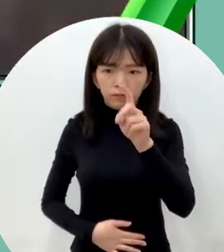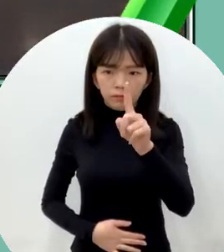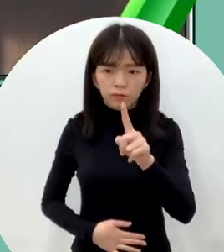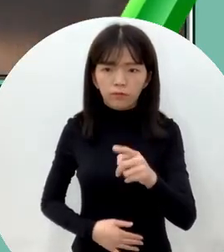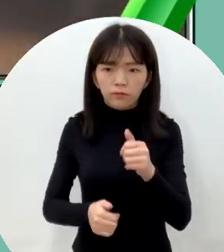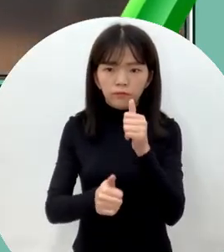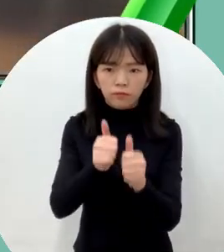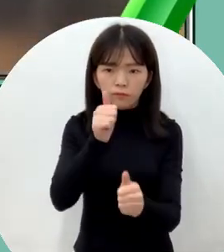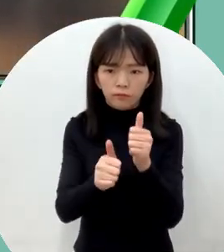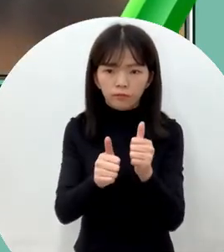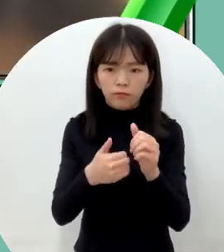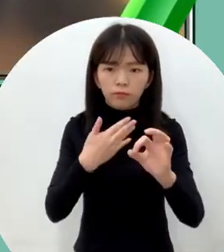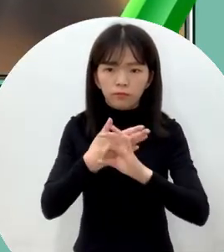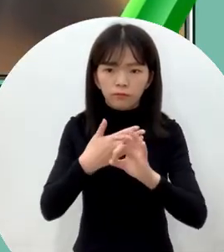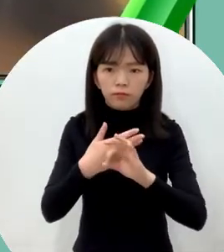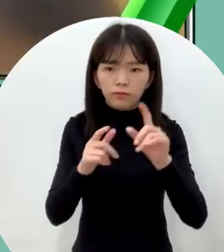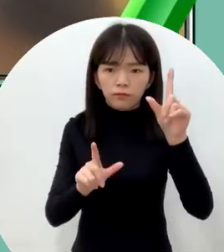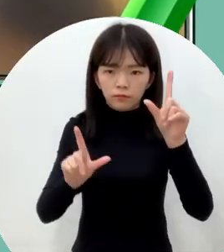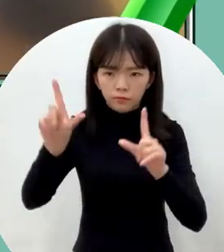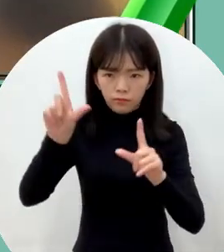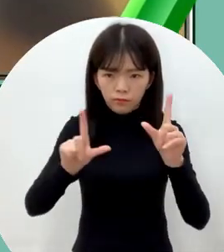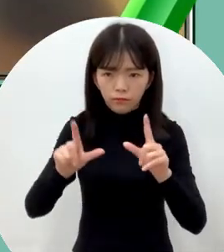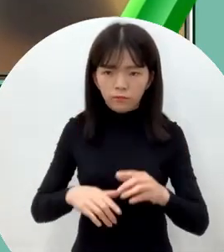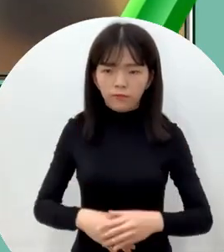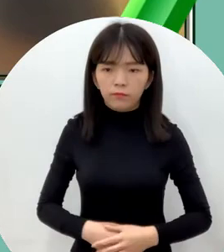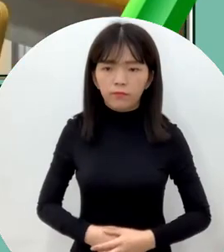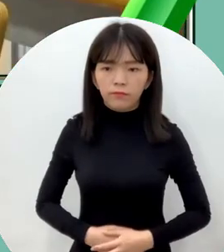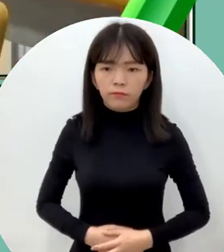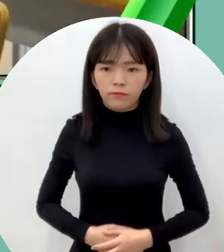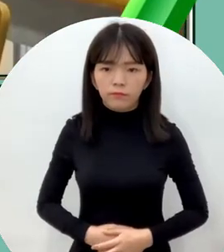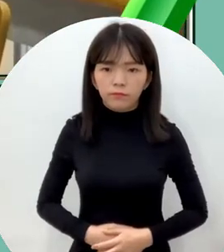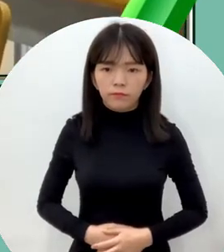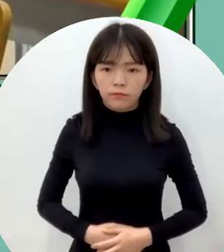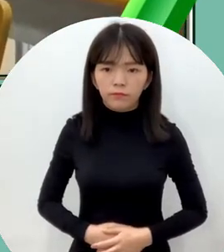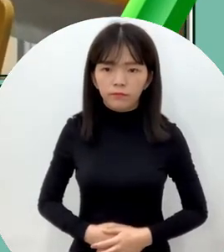그동안 부정행위로 간주되어 적발된 사례를 살펴보겠습니다.